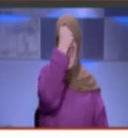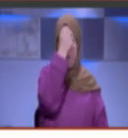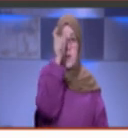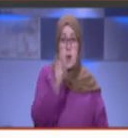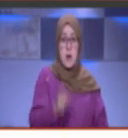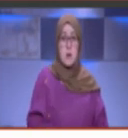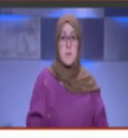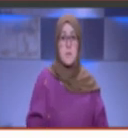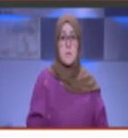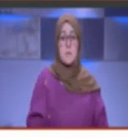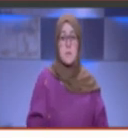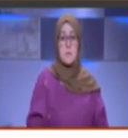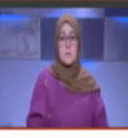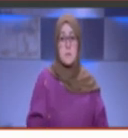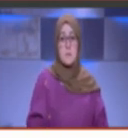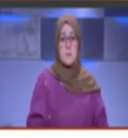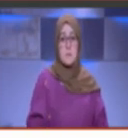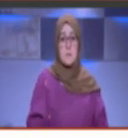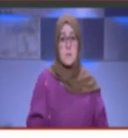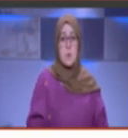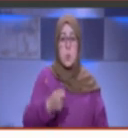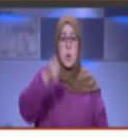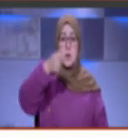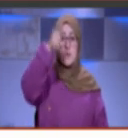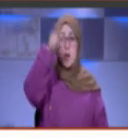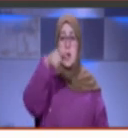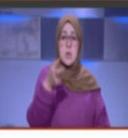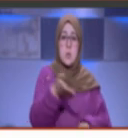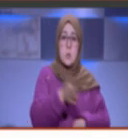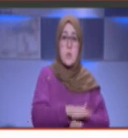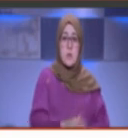1861 حالة وفاة بعد ذلك